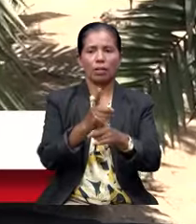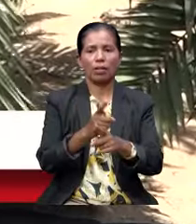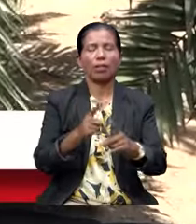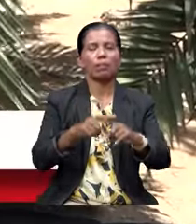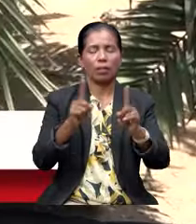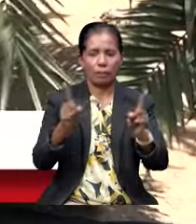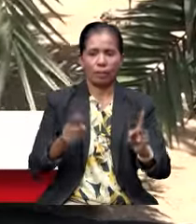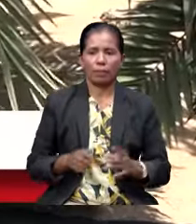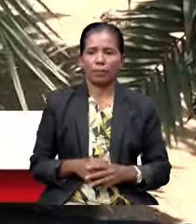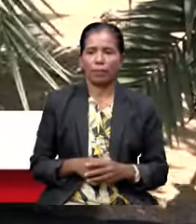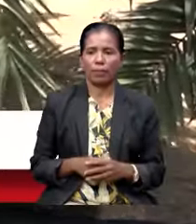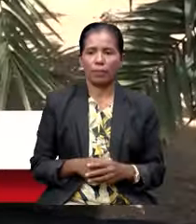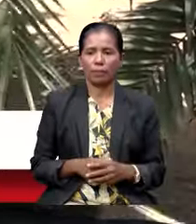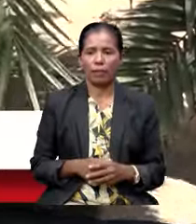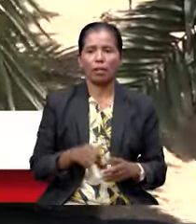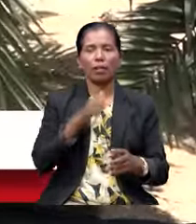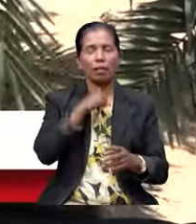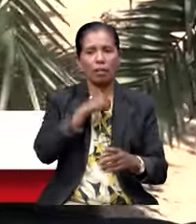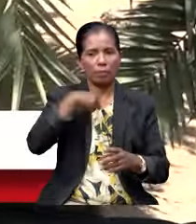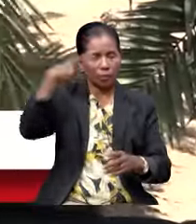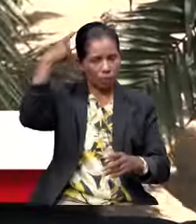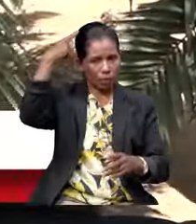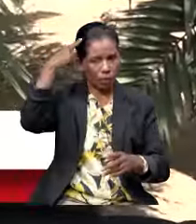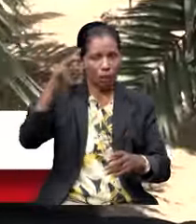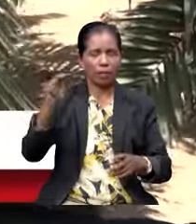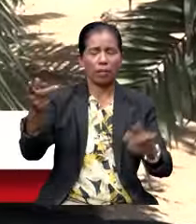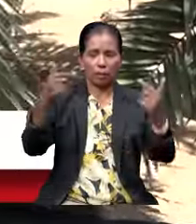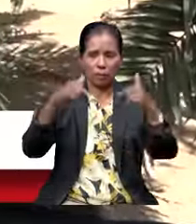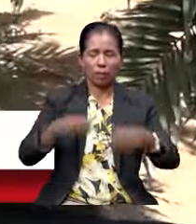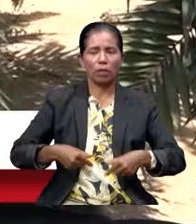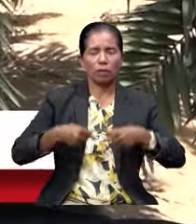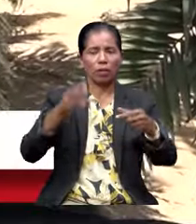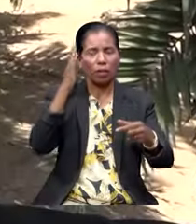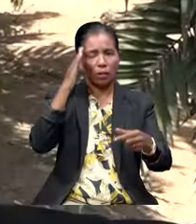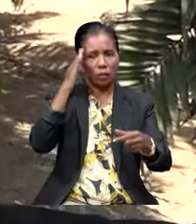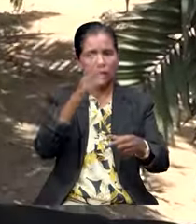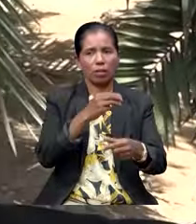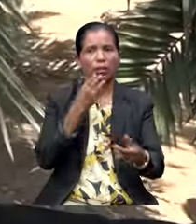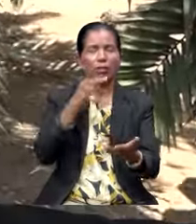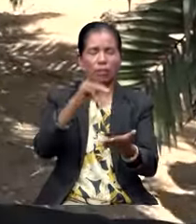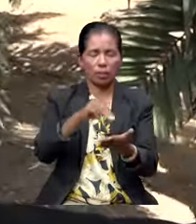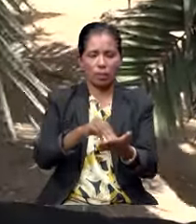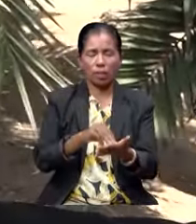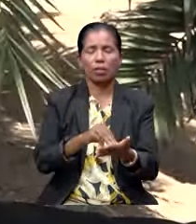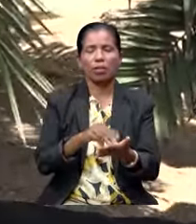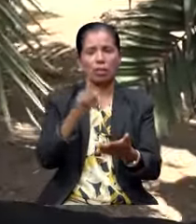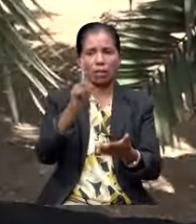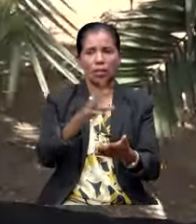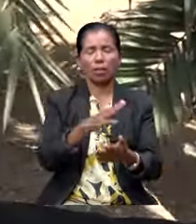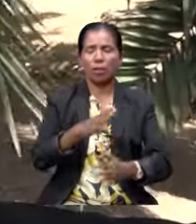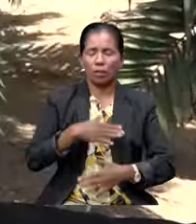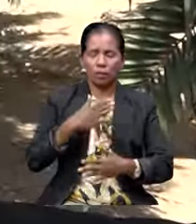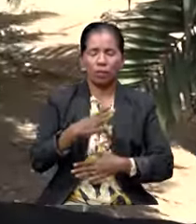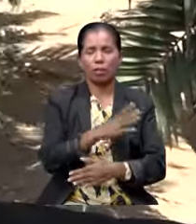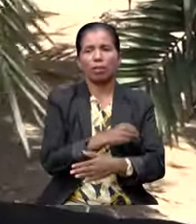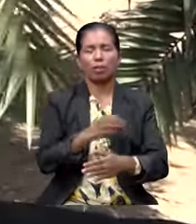Basa amu papa nya mai nya fo Hanoi nya nya mensaje ngida nebe konteks sude